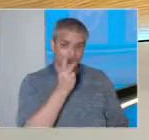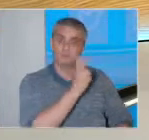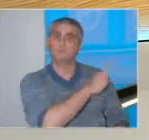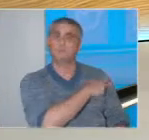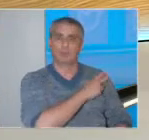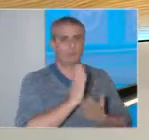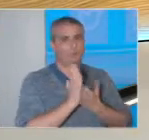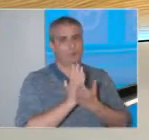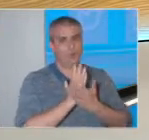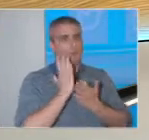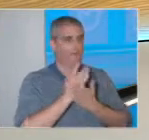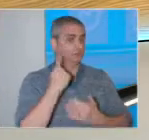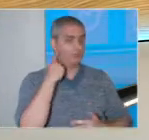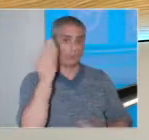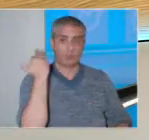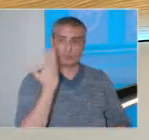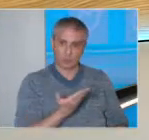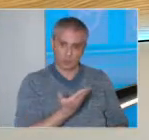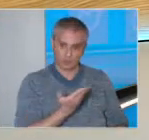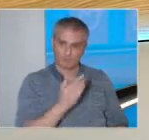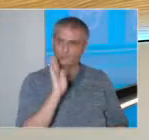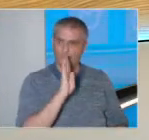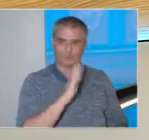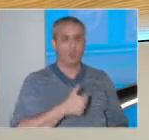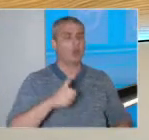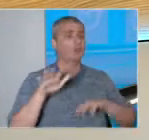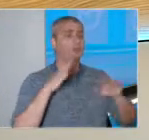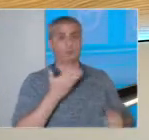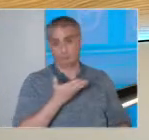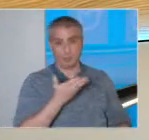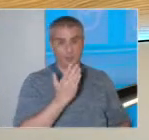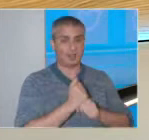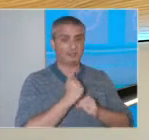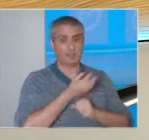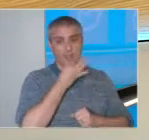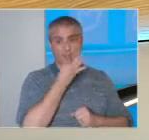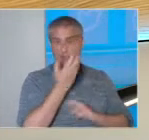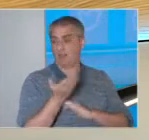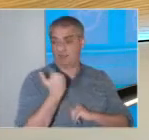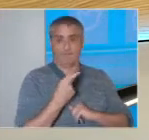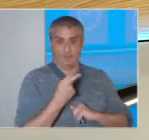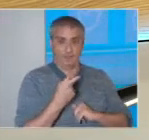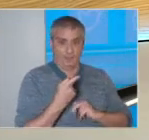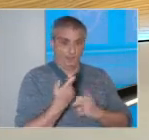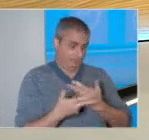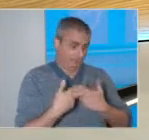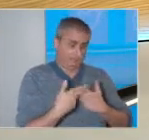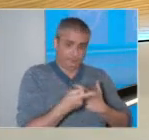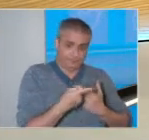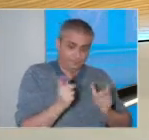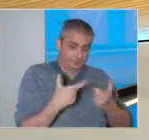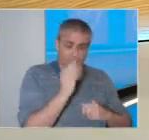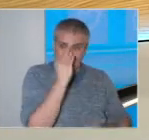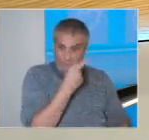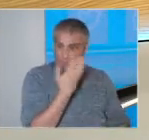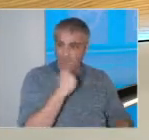המשטרה ערוכה, שמענו על כך קודם לכן. נתניהו, ראש הממשלה, הקיים תדריך לקראת העוצר